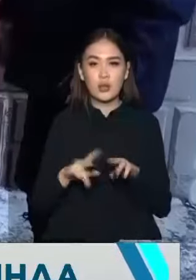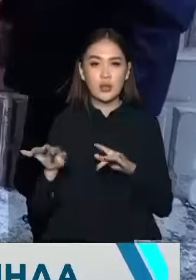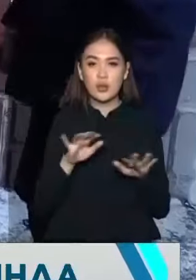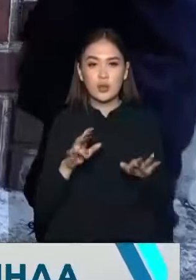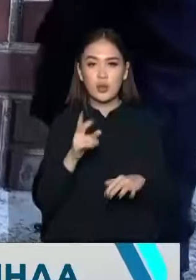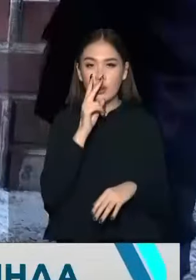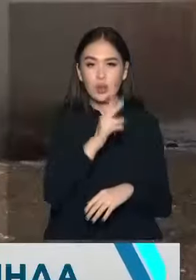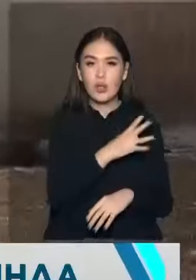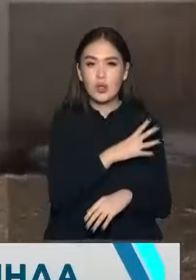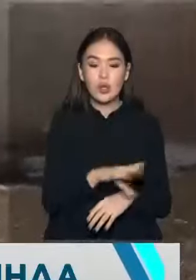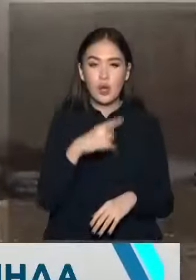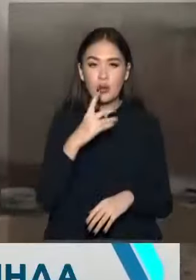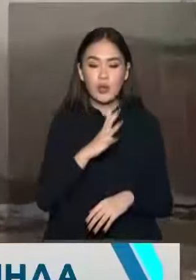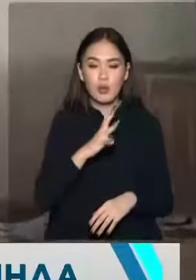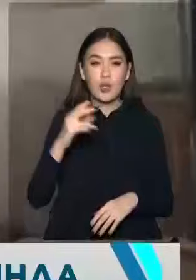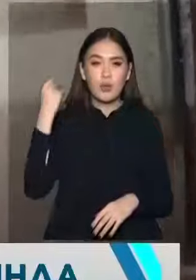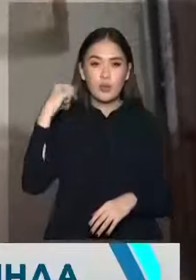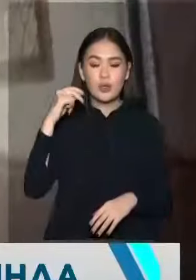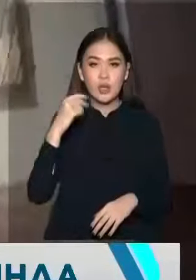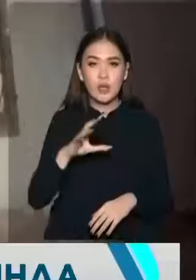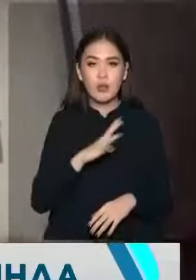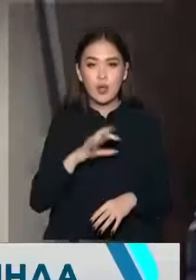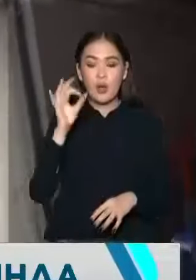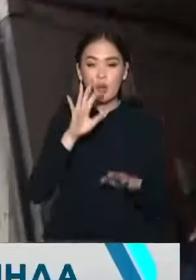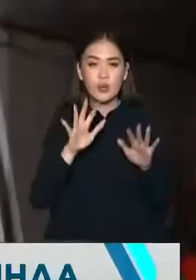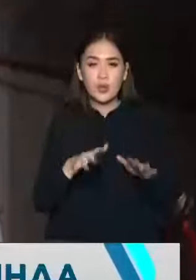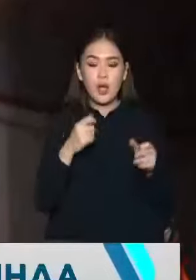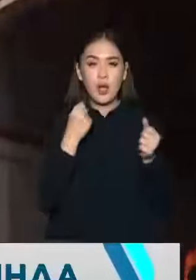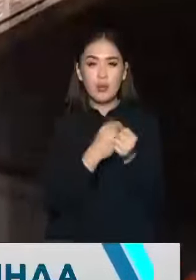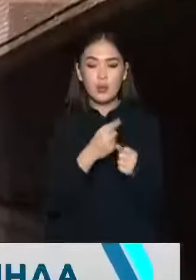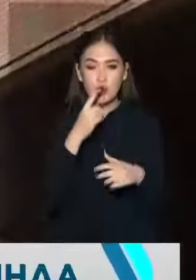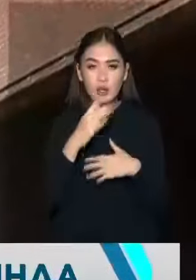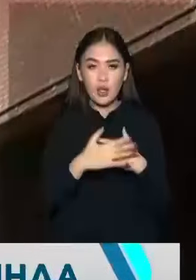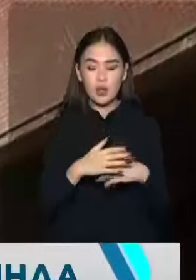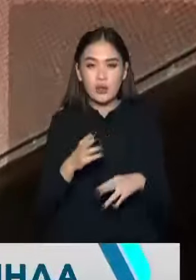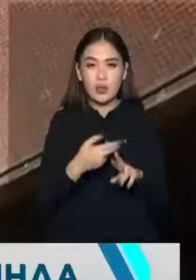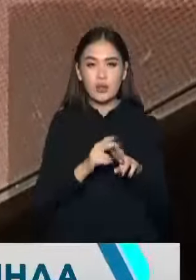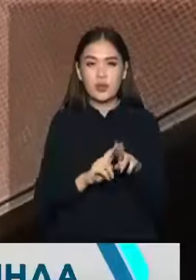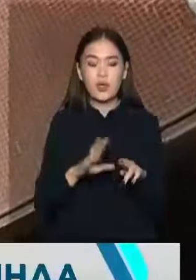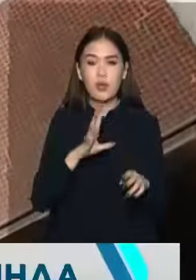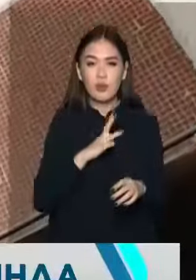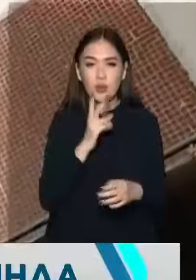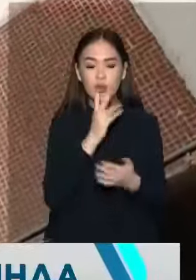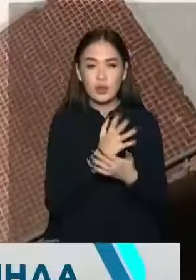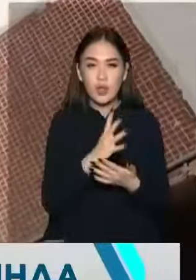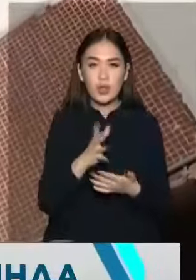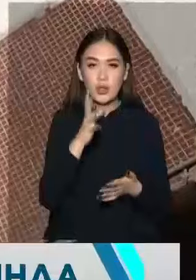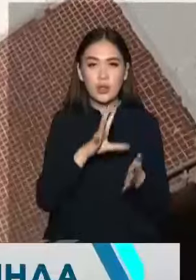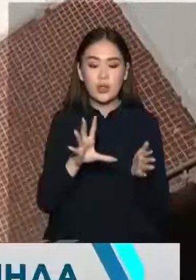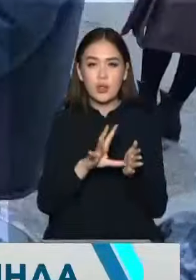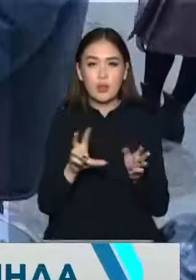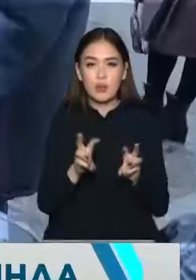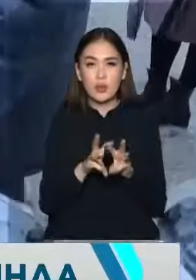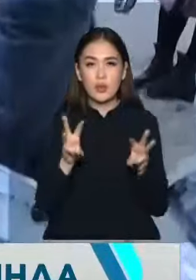көрген жоқпыз деп бағалады. Президент бұл мекеме апатқа сел қосқара бейтараптық танытқан энергетика министрі болса,